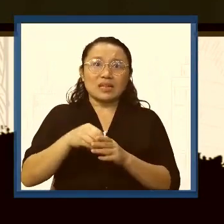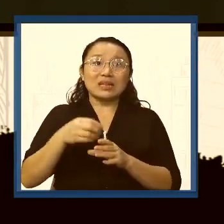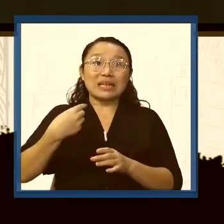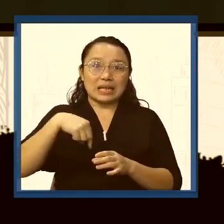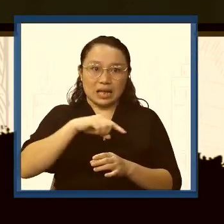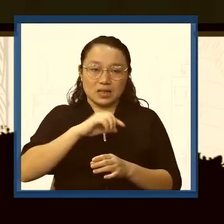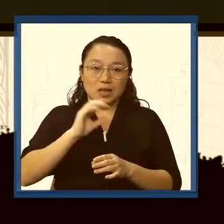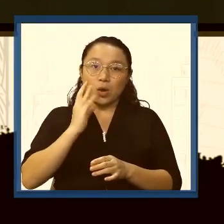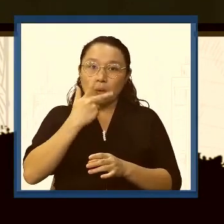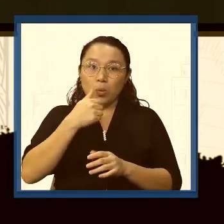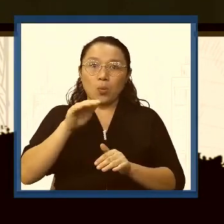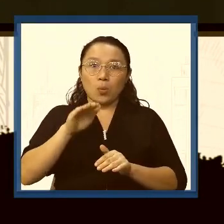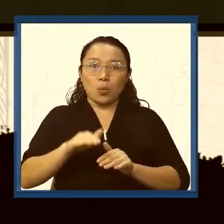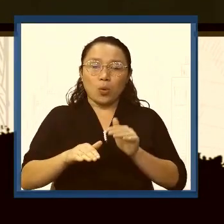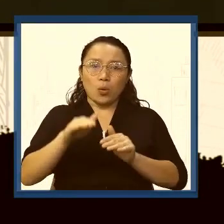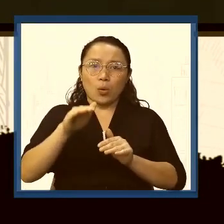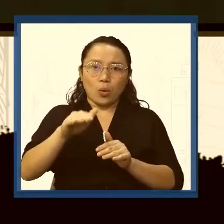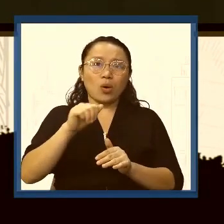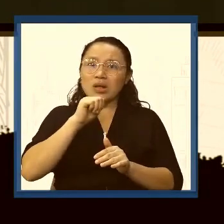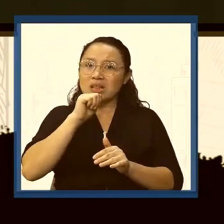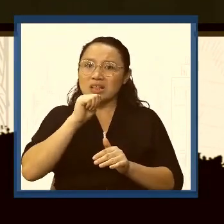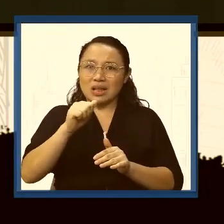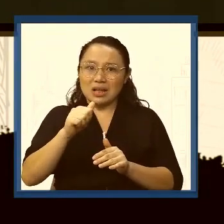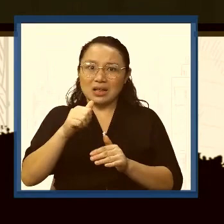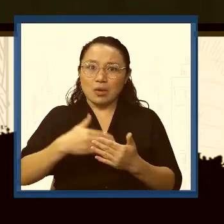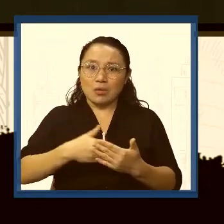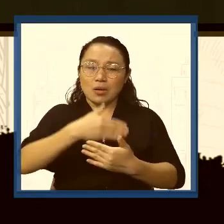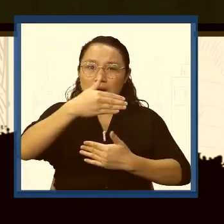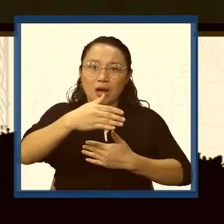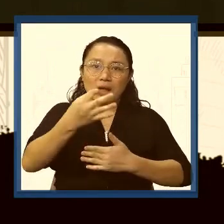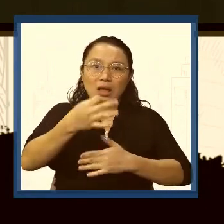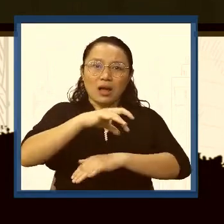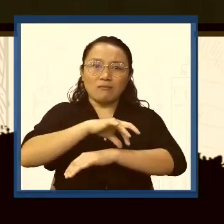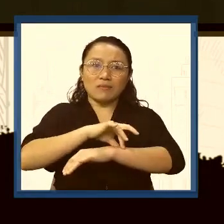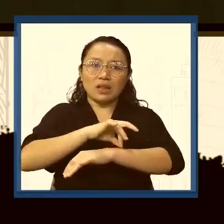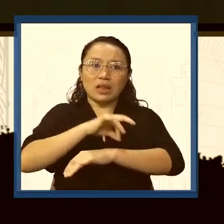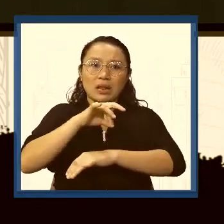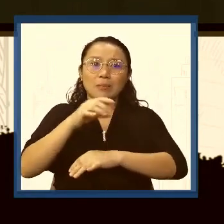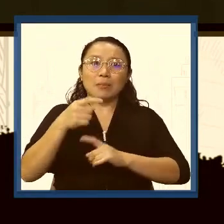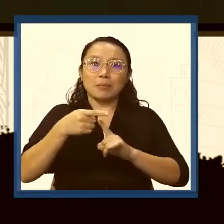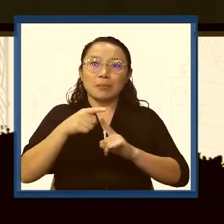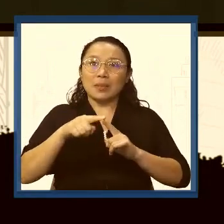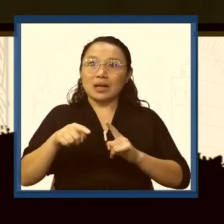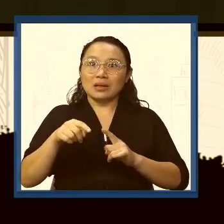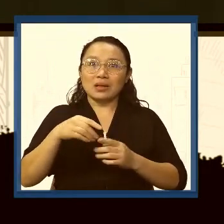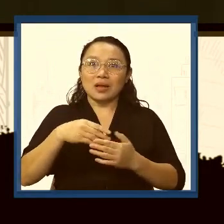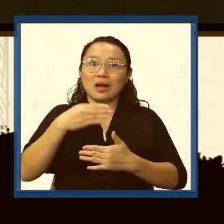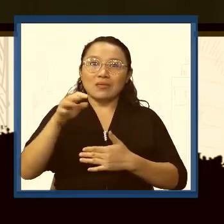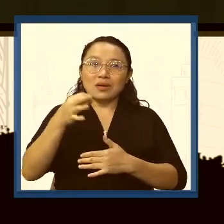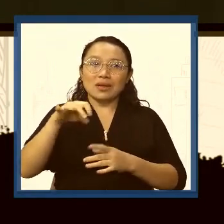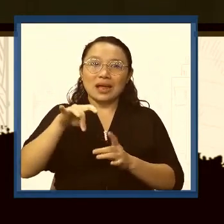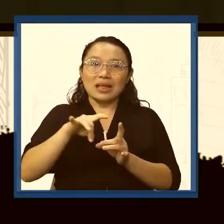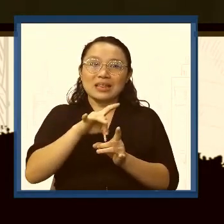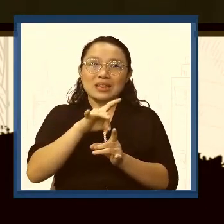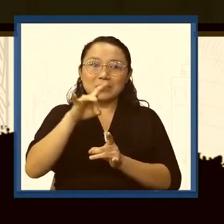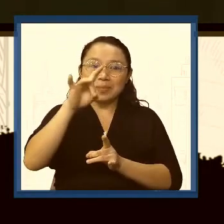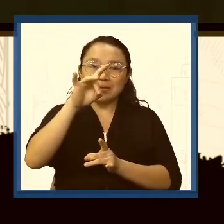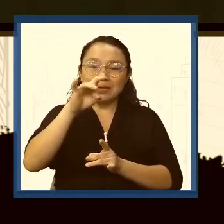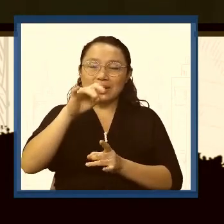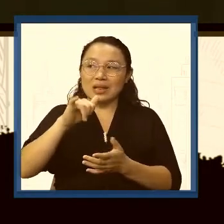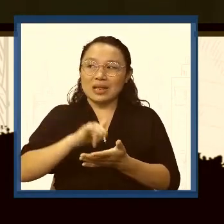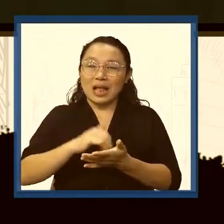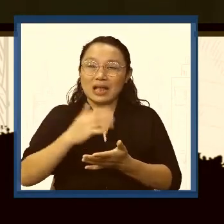Onya magalakaw dili pinaagi sa unod, apan pinaagi sa espiritu. Mao nga